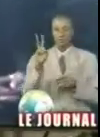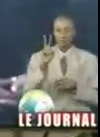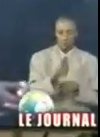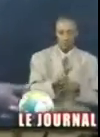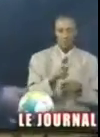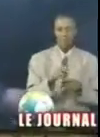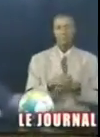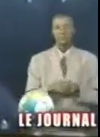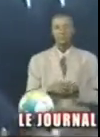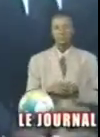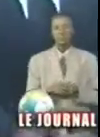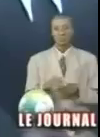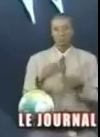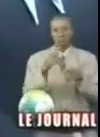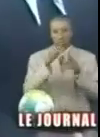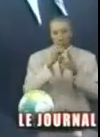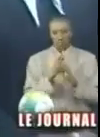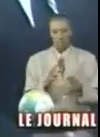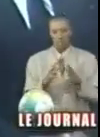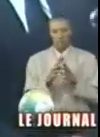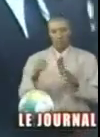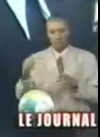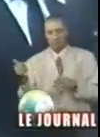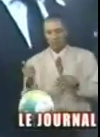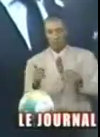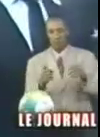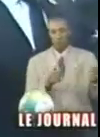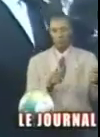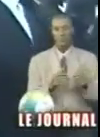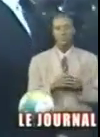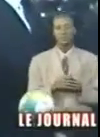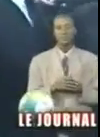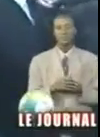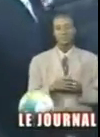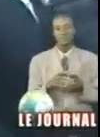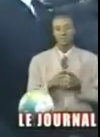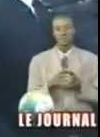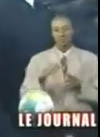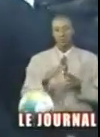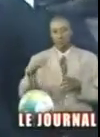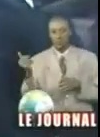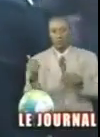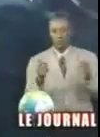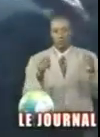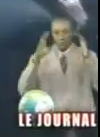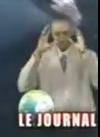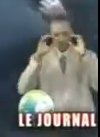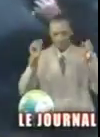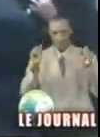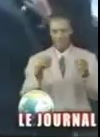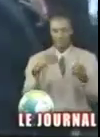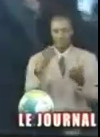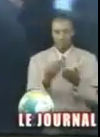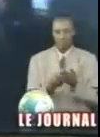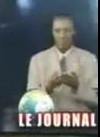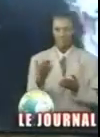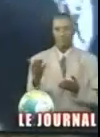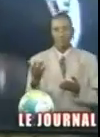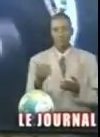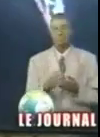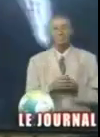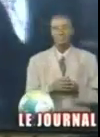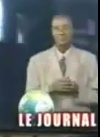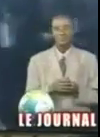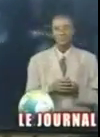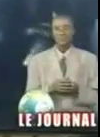avec tous les autres hôtes de Mac, un ultime hommage à Nelson Mandela. La pluie redouble d'intensité et les